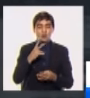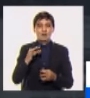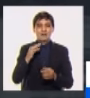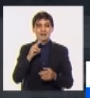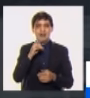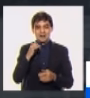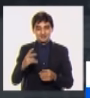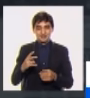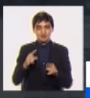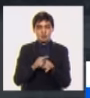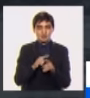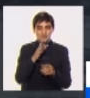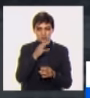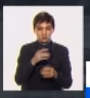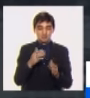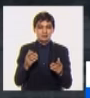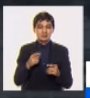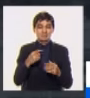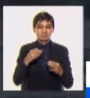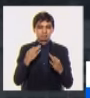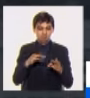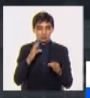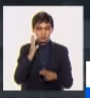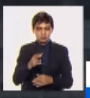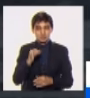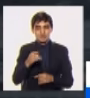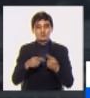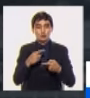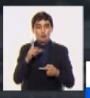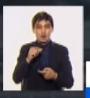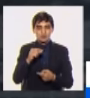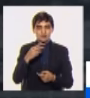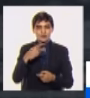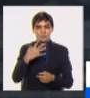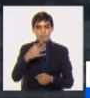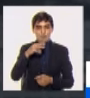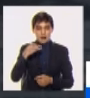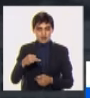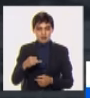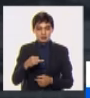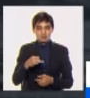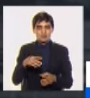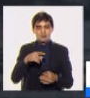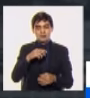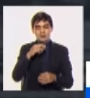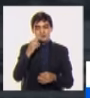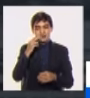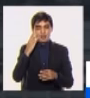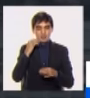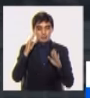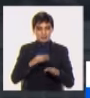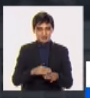продолжит вводить как запланировали ранее уже со следующего понедельника 25 мая мегаполисе возможно